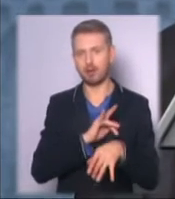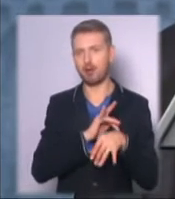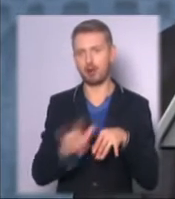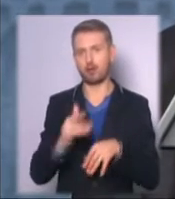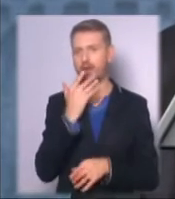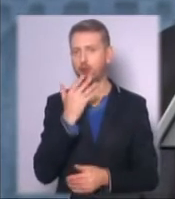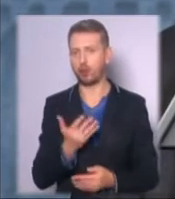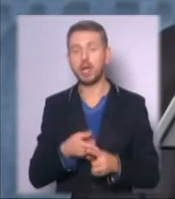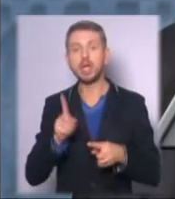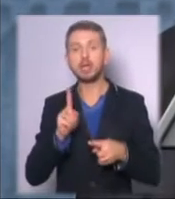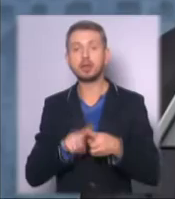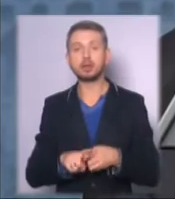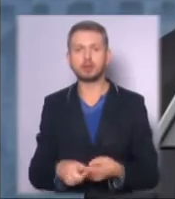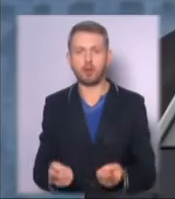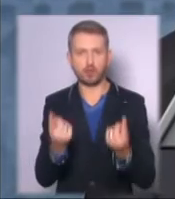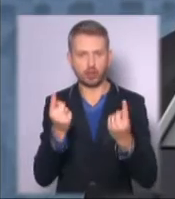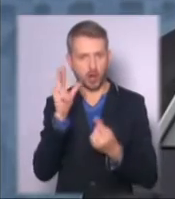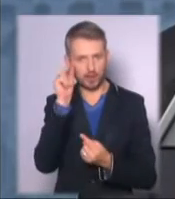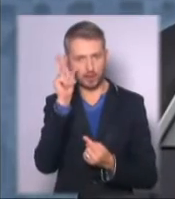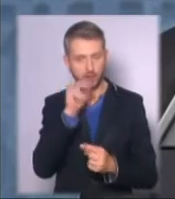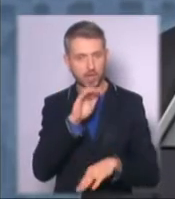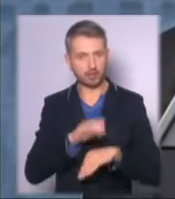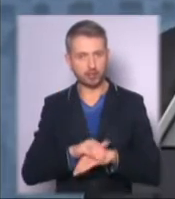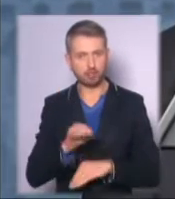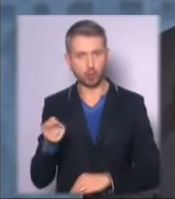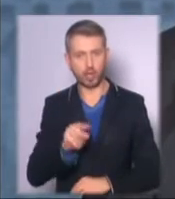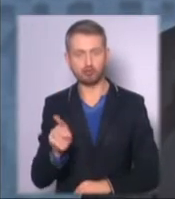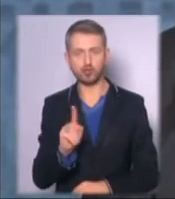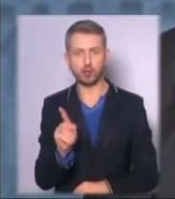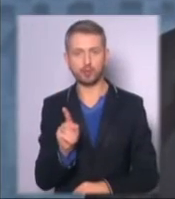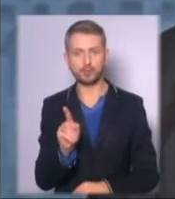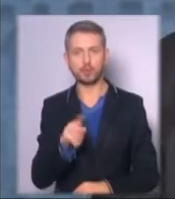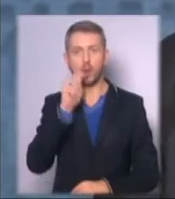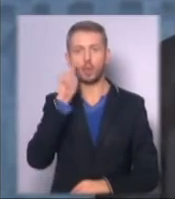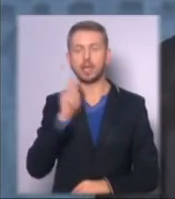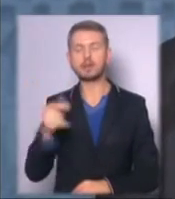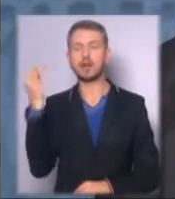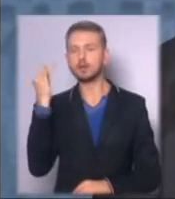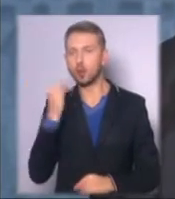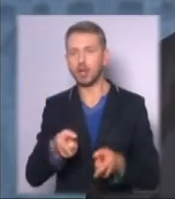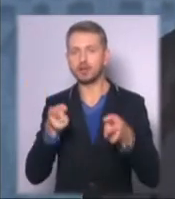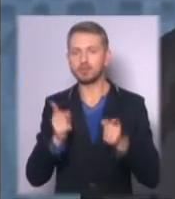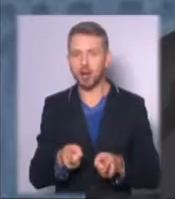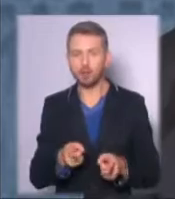Ця величезна цифра свідчить про те, що українська історія справді